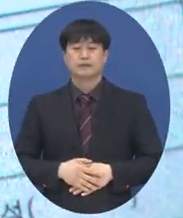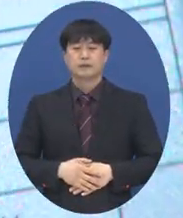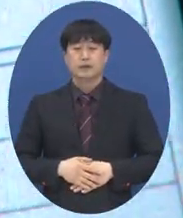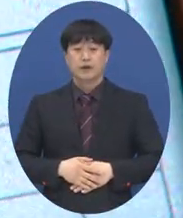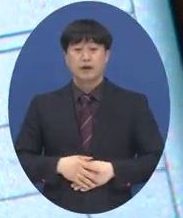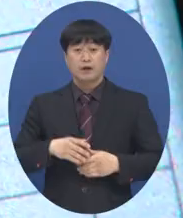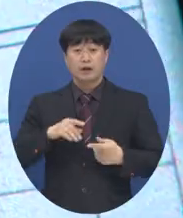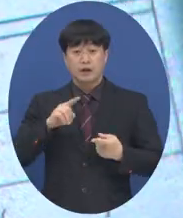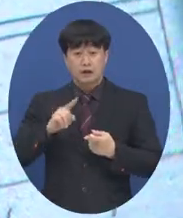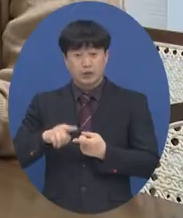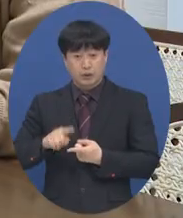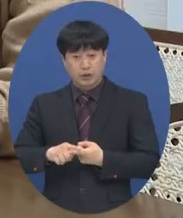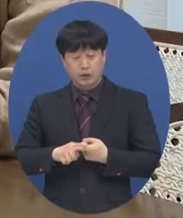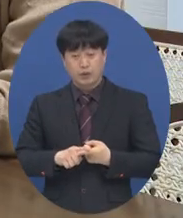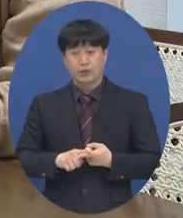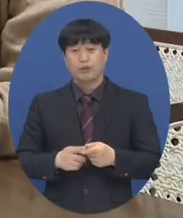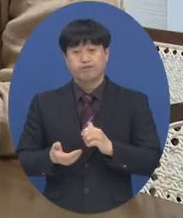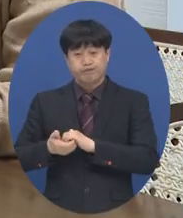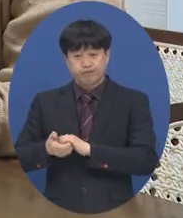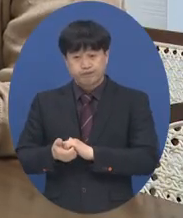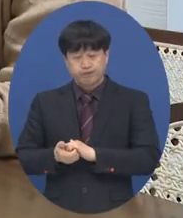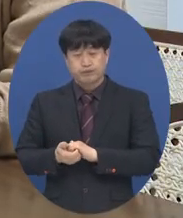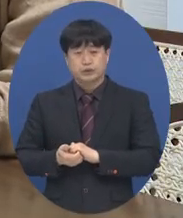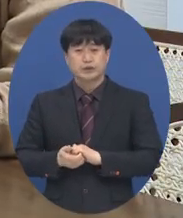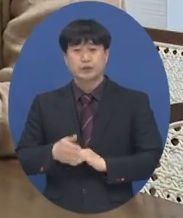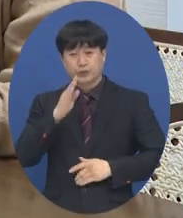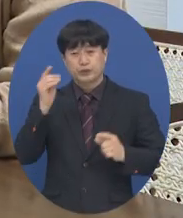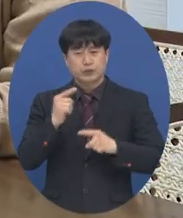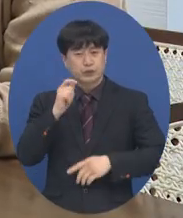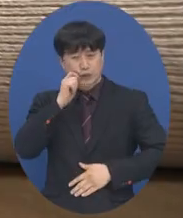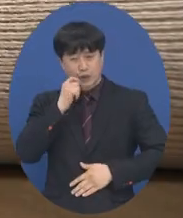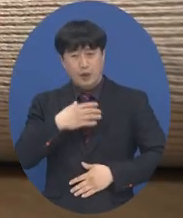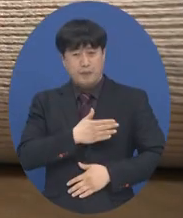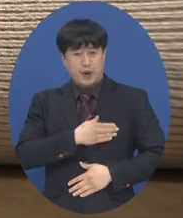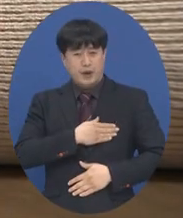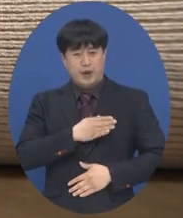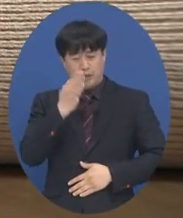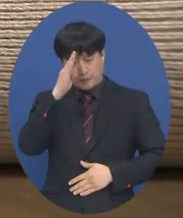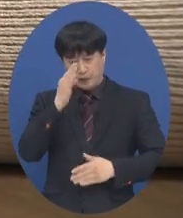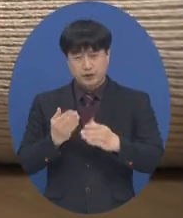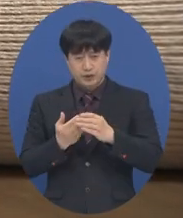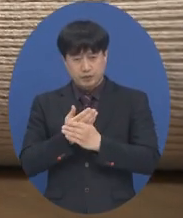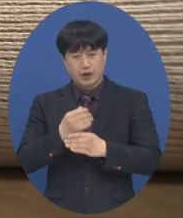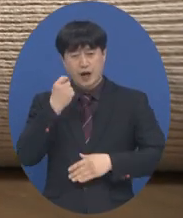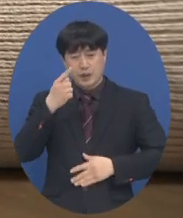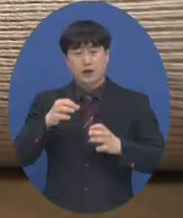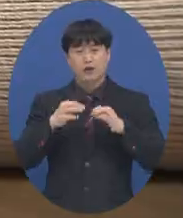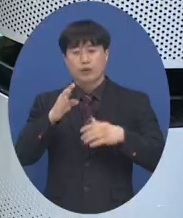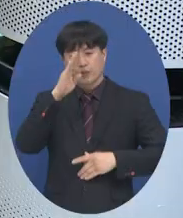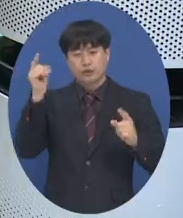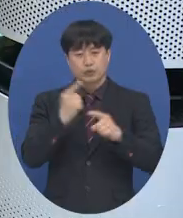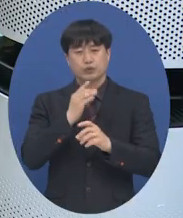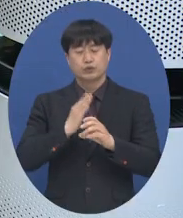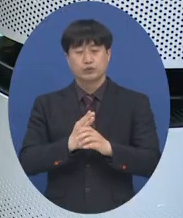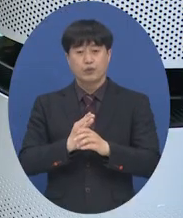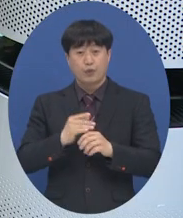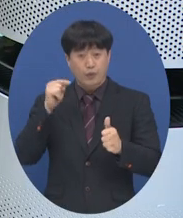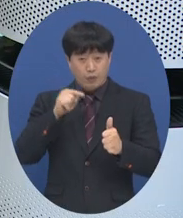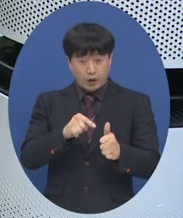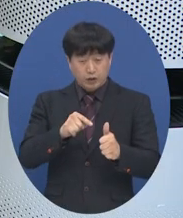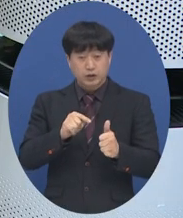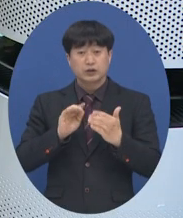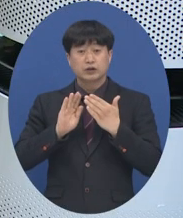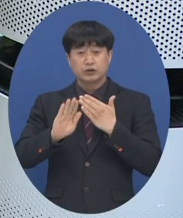제때 치료를 받지 못해 폐질환으로 상태는 악화됐고 한 달째 치료 중. 확진되고 자가격리 기간 때가